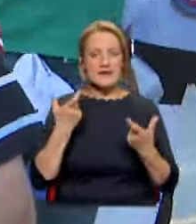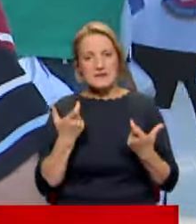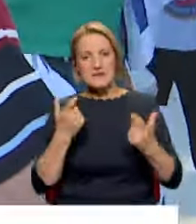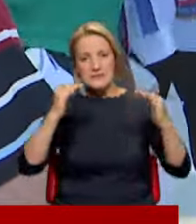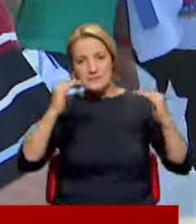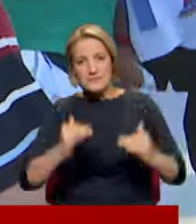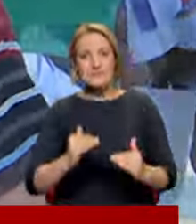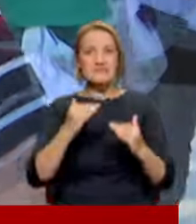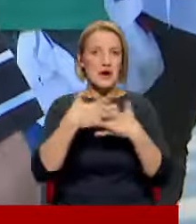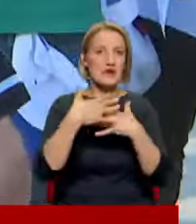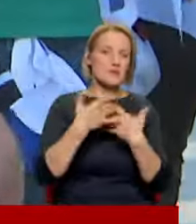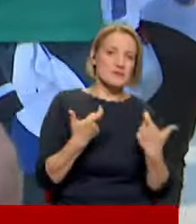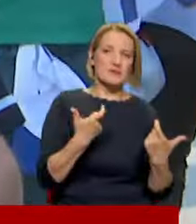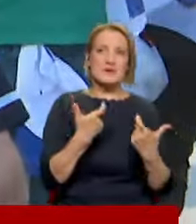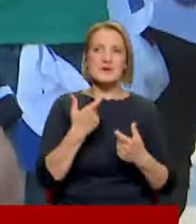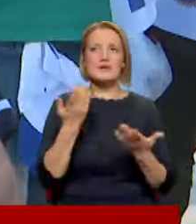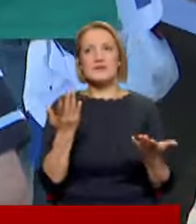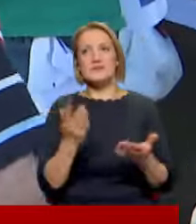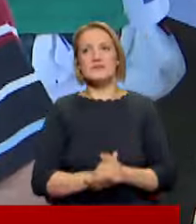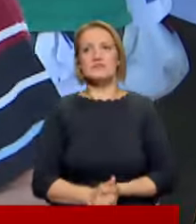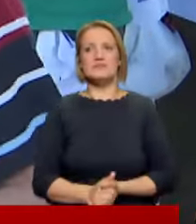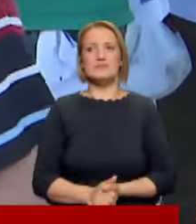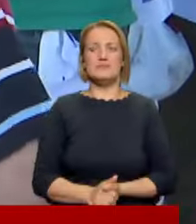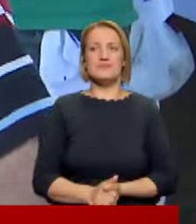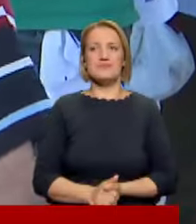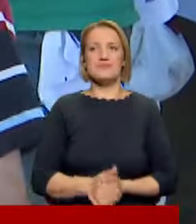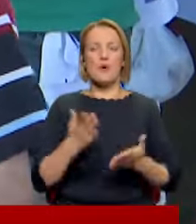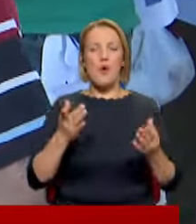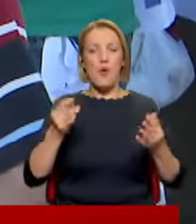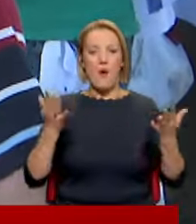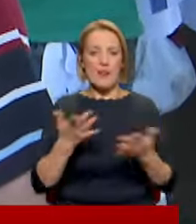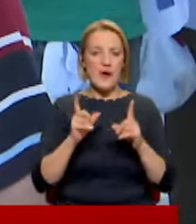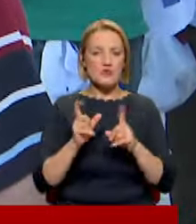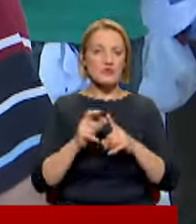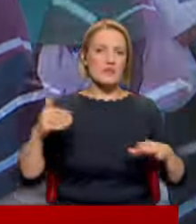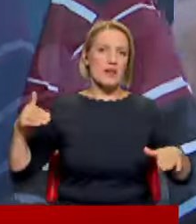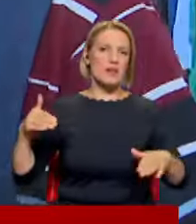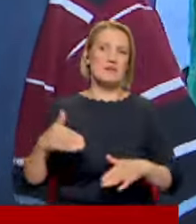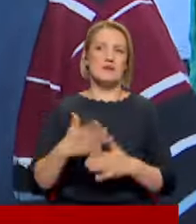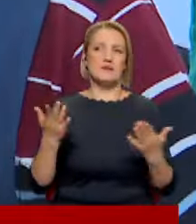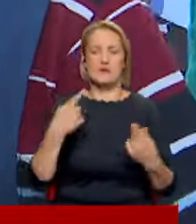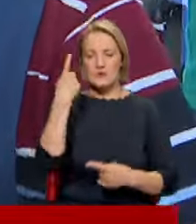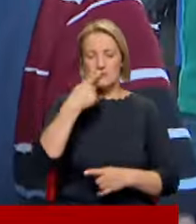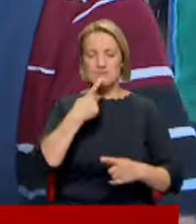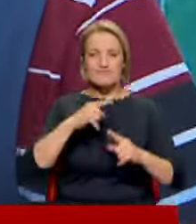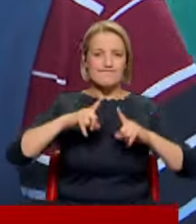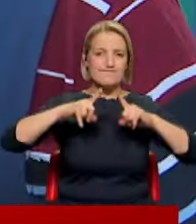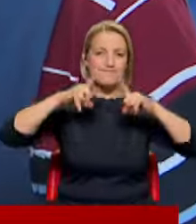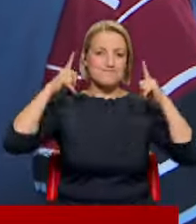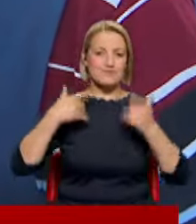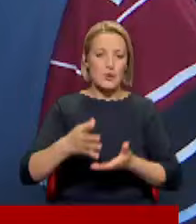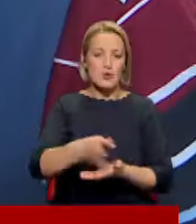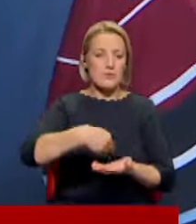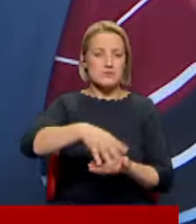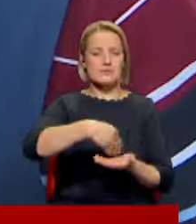daha fiyatlar düşsün de. Çürü çarığı geliyor, bilmem ne diyor. Yani o kadar bir duruma düşmüşüz yani. Yüzümüz kızara kızara topluyoruz, bir